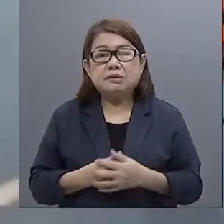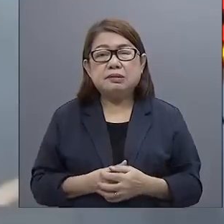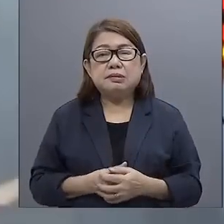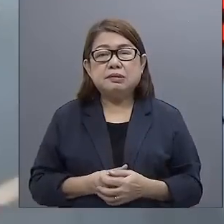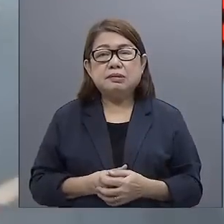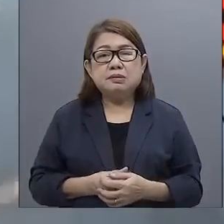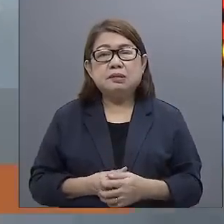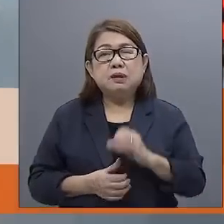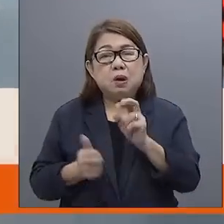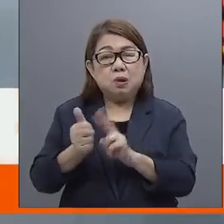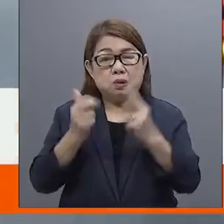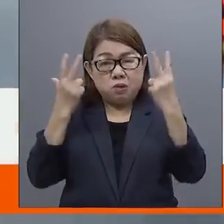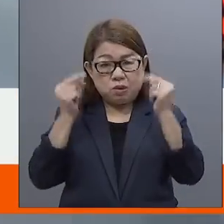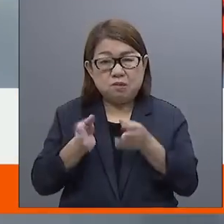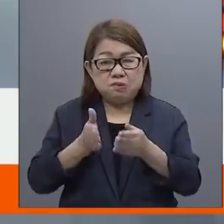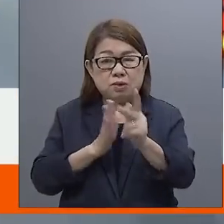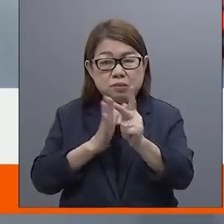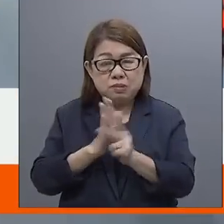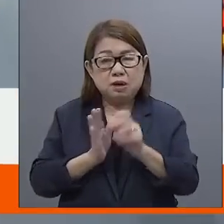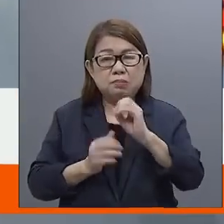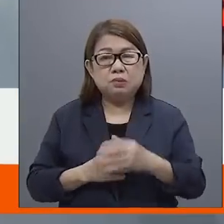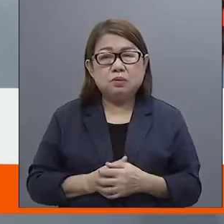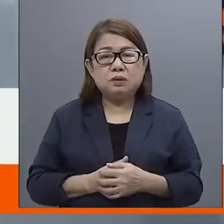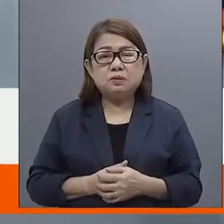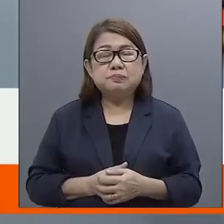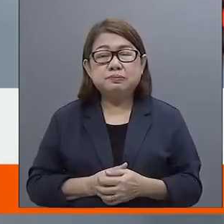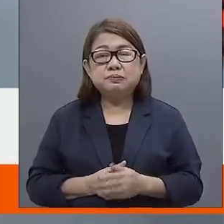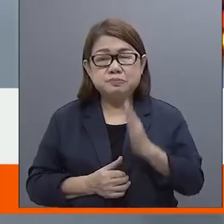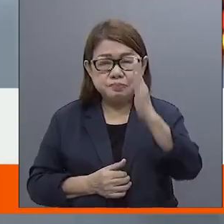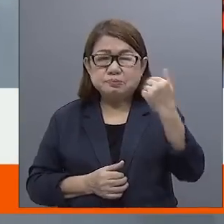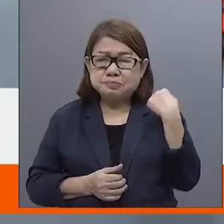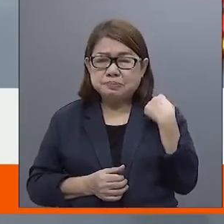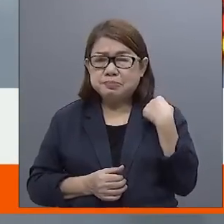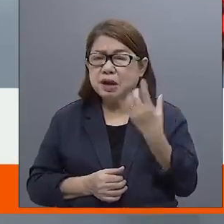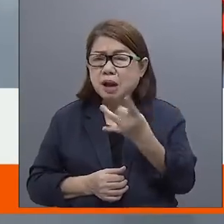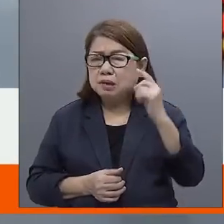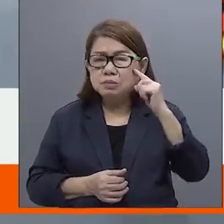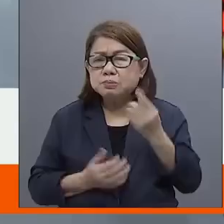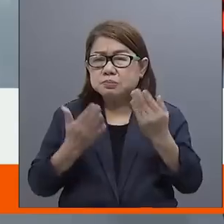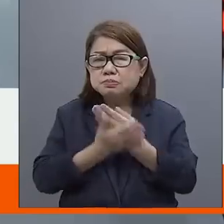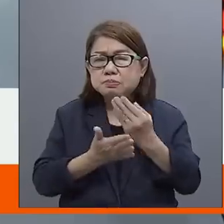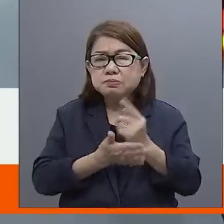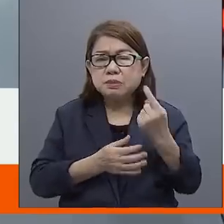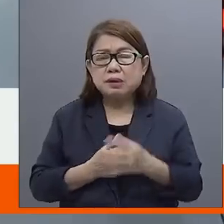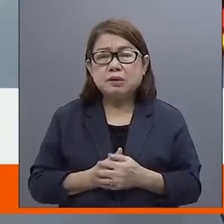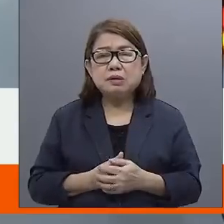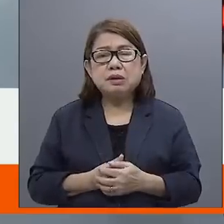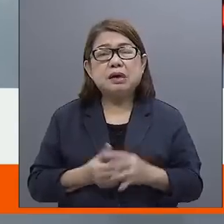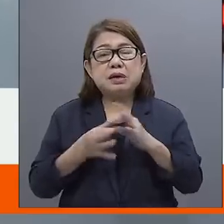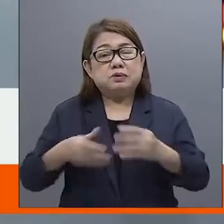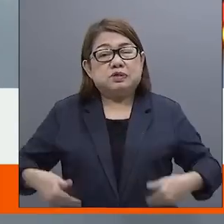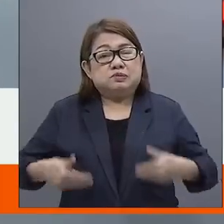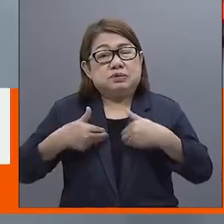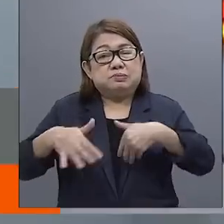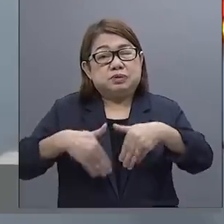ในทางเศรษฐกิจทั่วไปมันเปลี่ยนแปลงไปทางในทางชีวิตความเป็นอยู่ก็เกิด